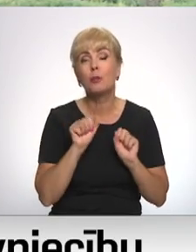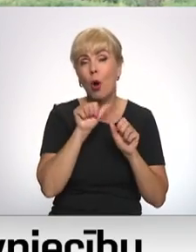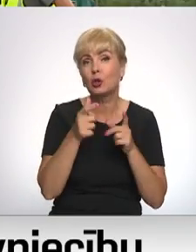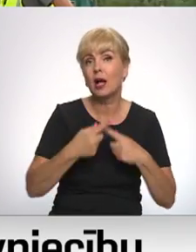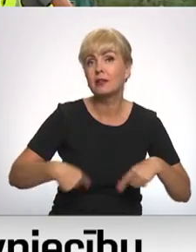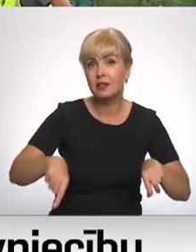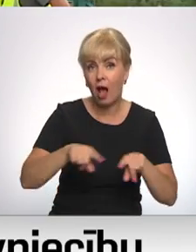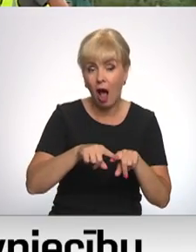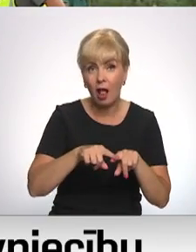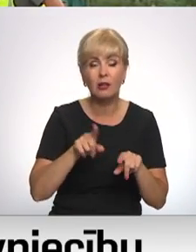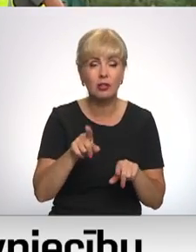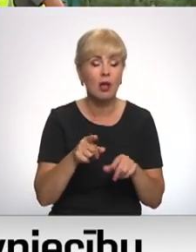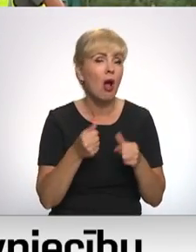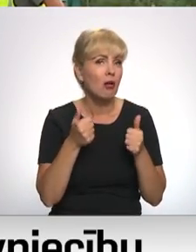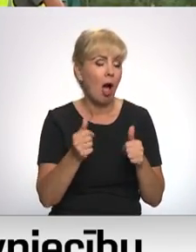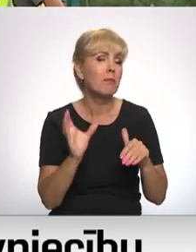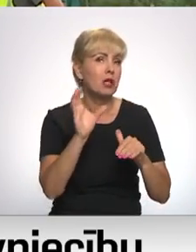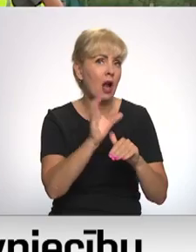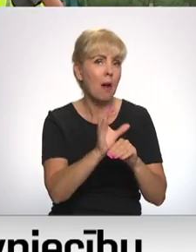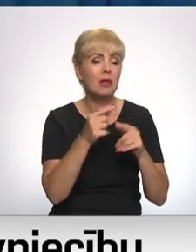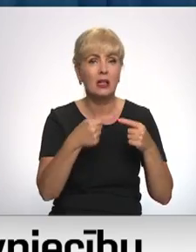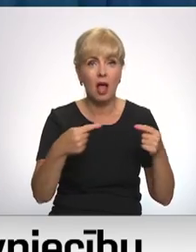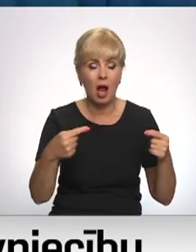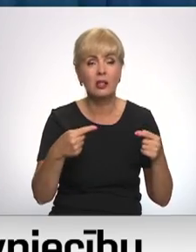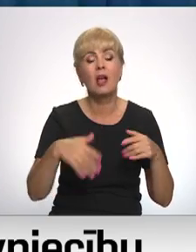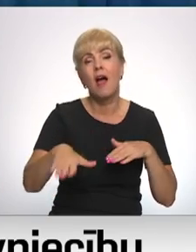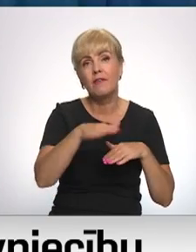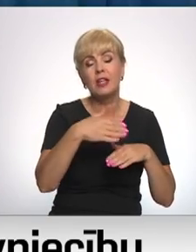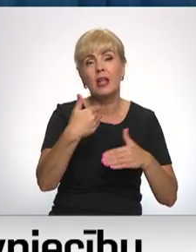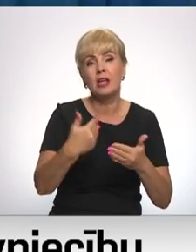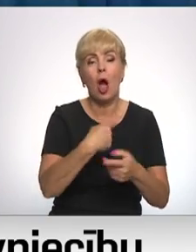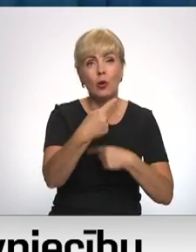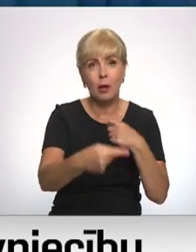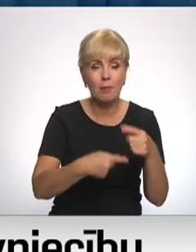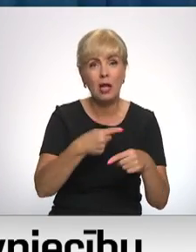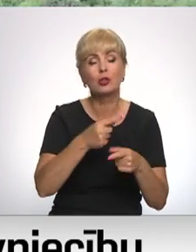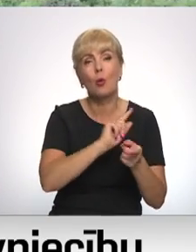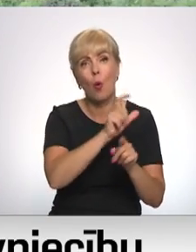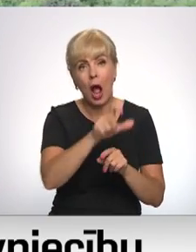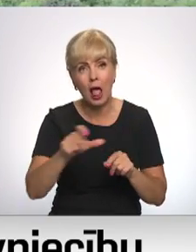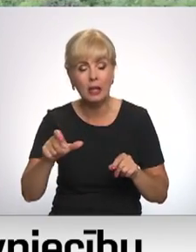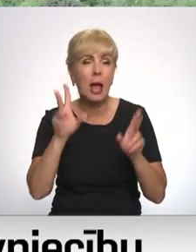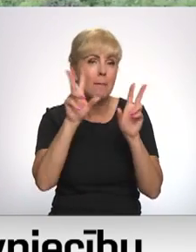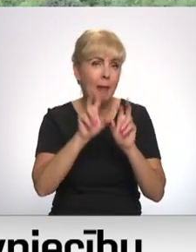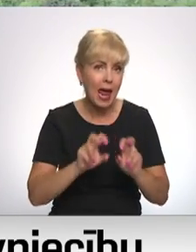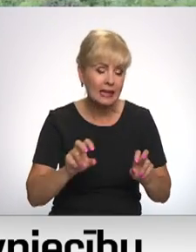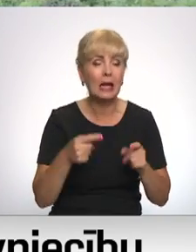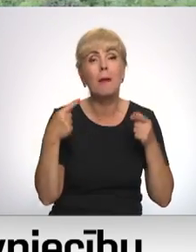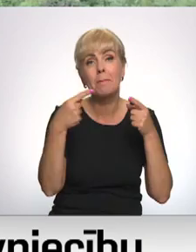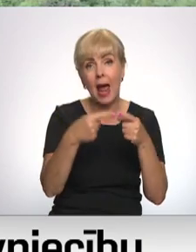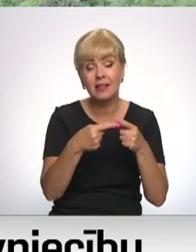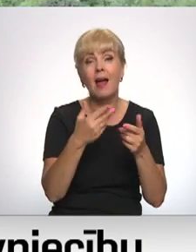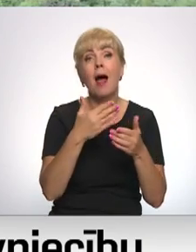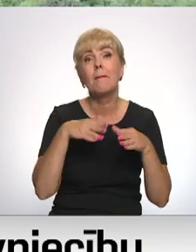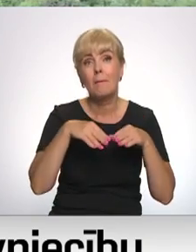kā kapitāls resurss un vidi tiešām, kur jaunie paudzē nāk, mācību spēkiem, pētniekiem strādāt. Mērķis, protams, ir, ka mēs